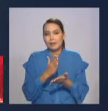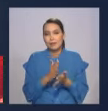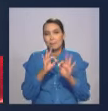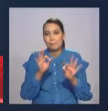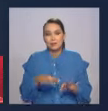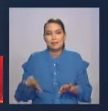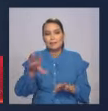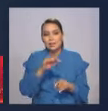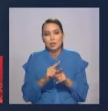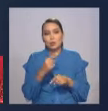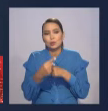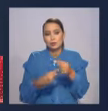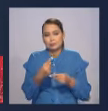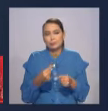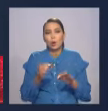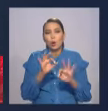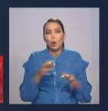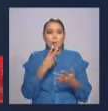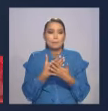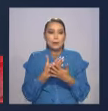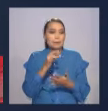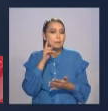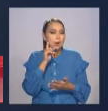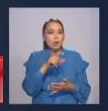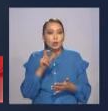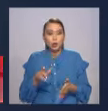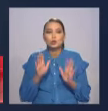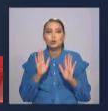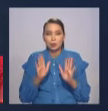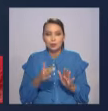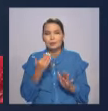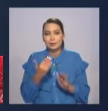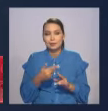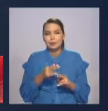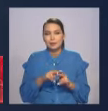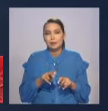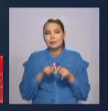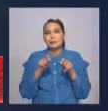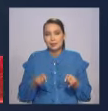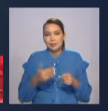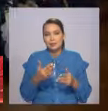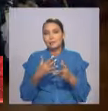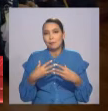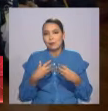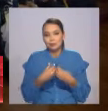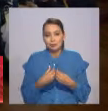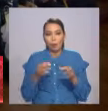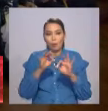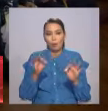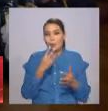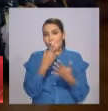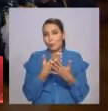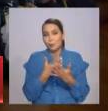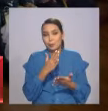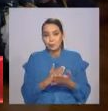наших соотечественников и для молодых людей, которым только предстоит создать домашний очаг. В этом году на участие